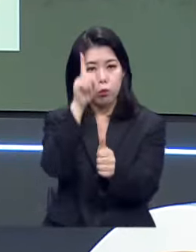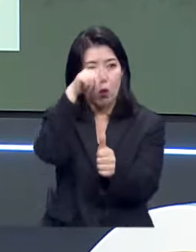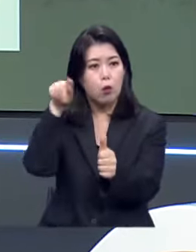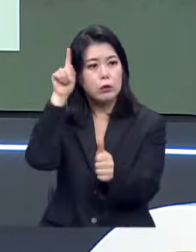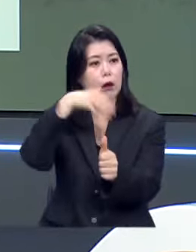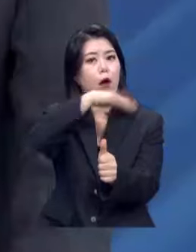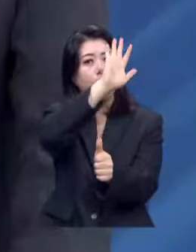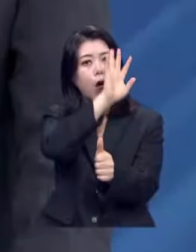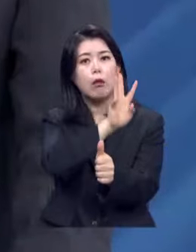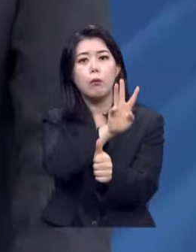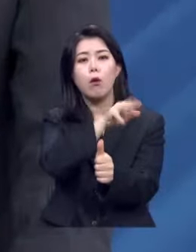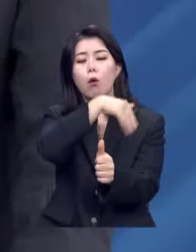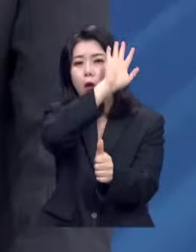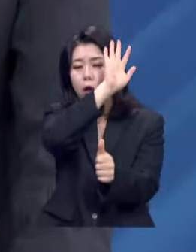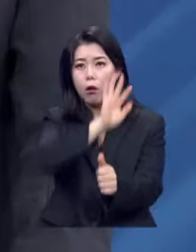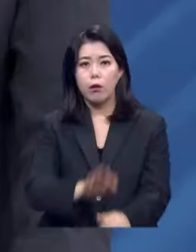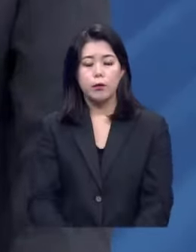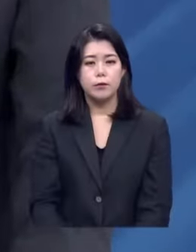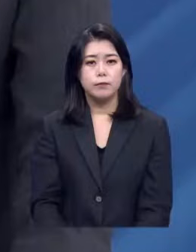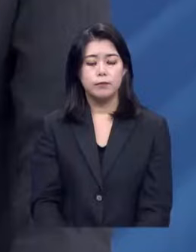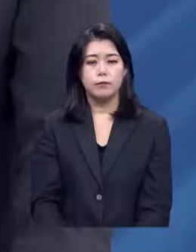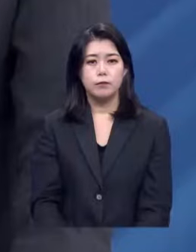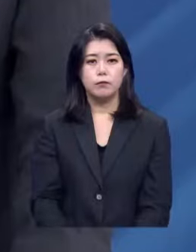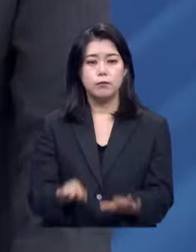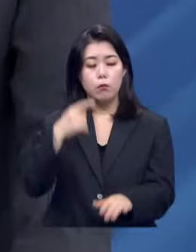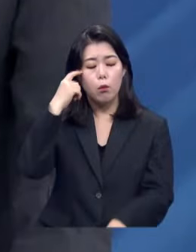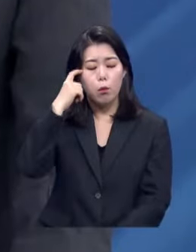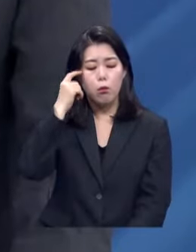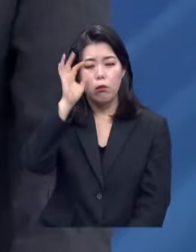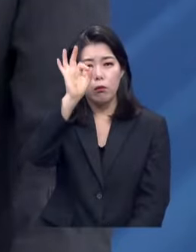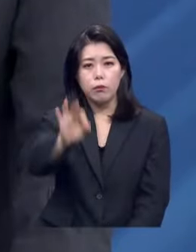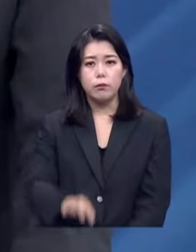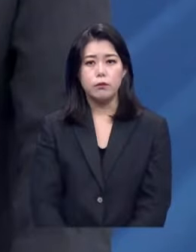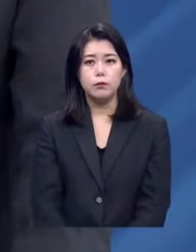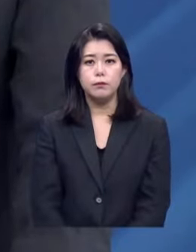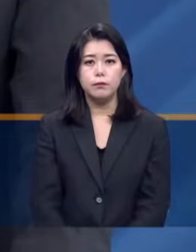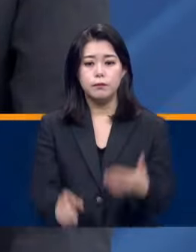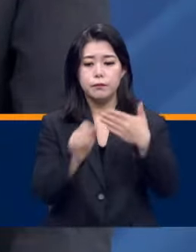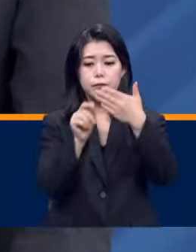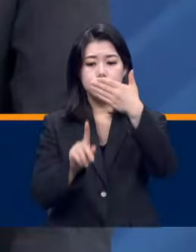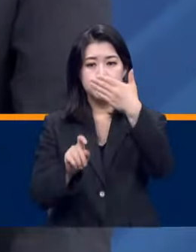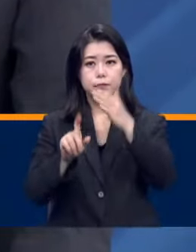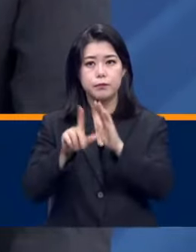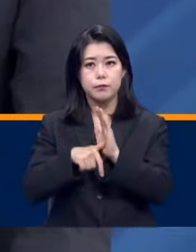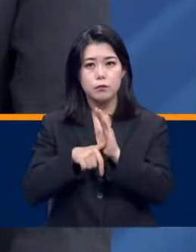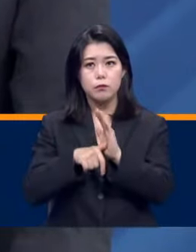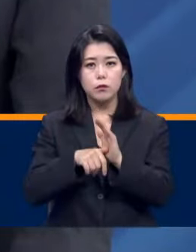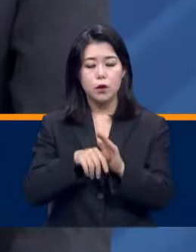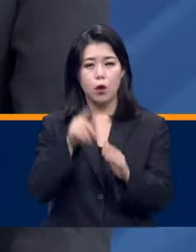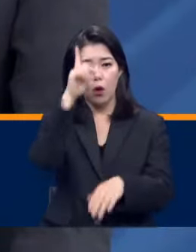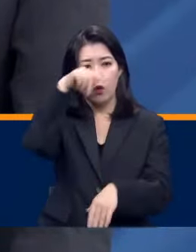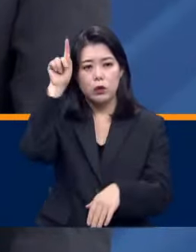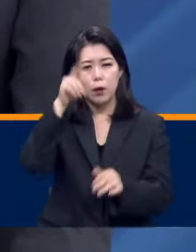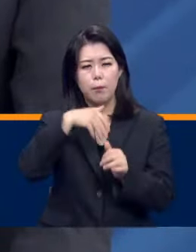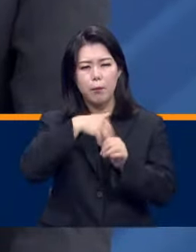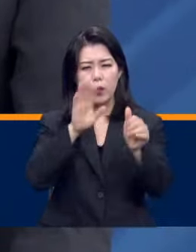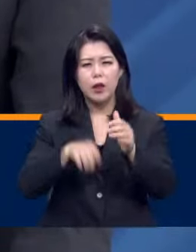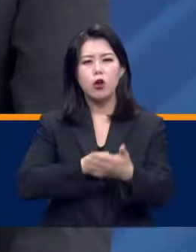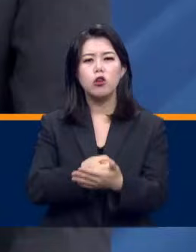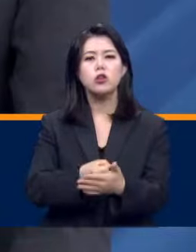거잖아요 그럼 지금 생각할 때요 9월 11일에 이미 러시아 파병 결정이 되 있는